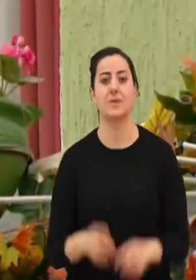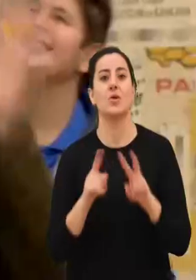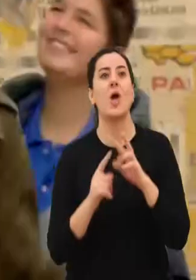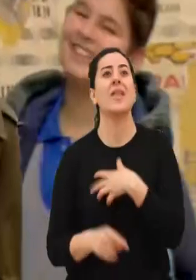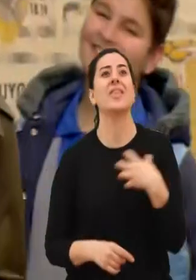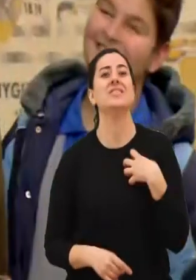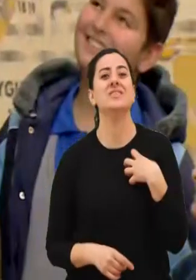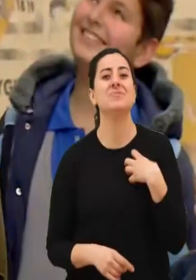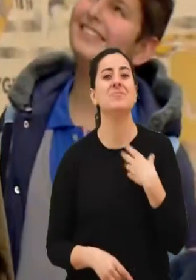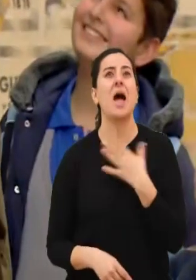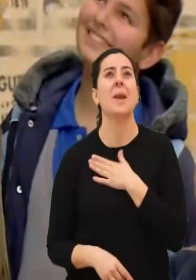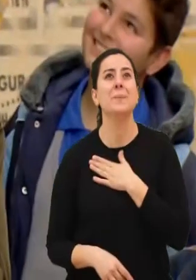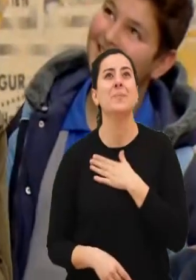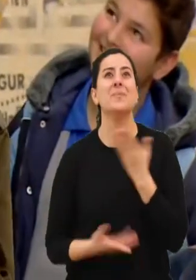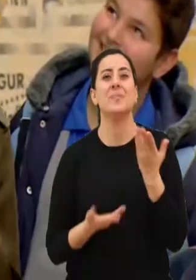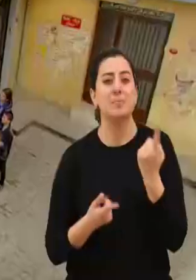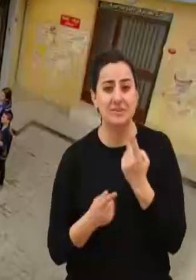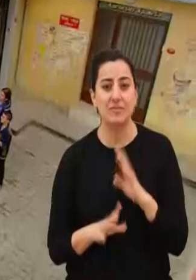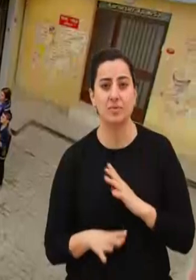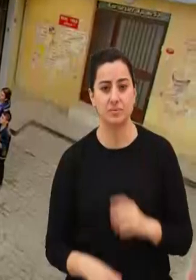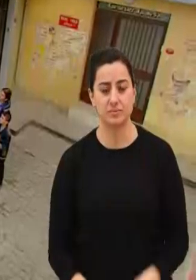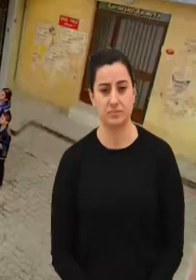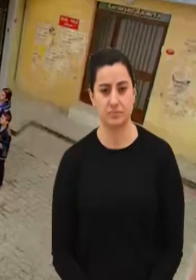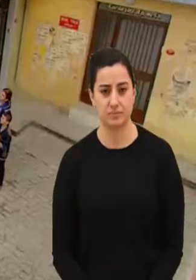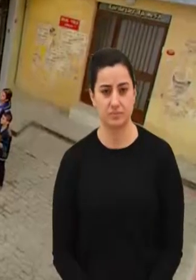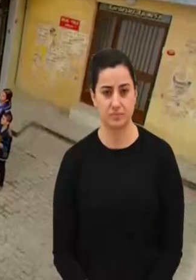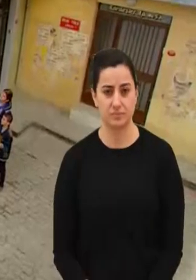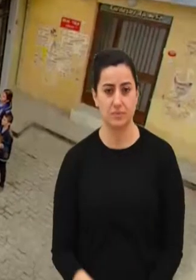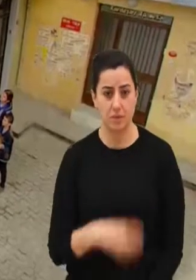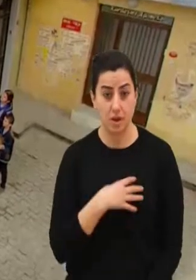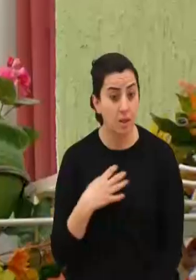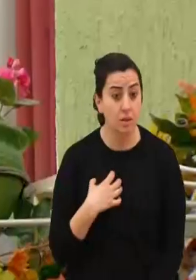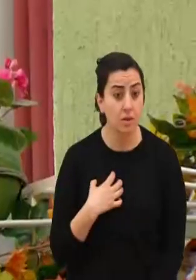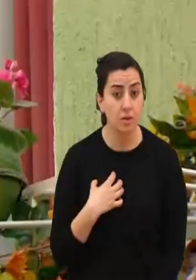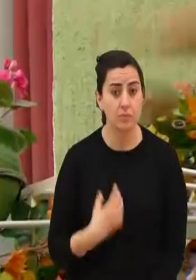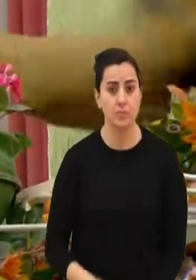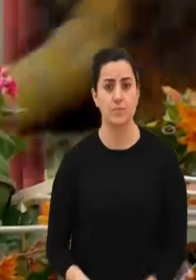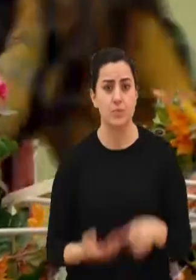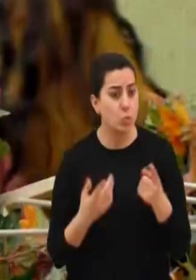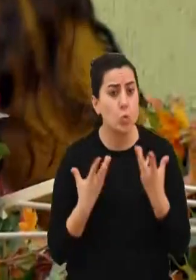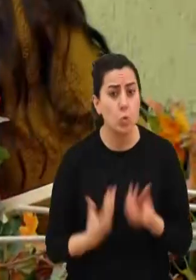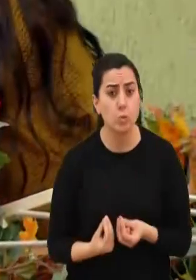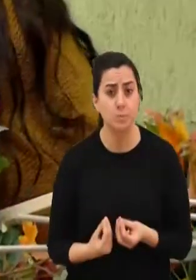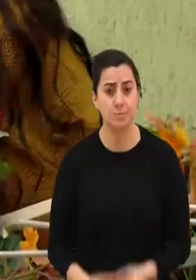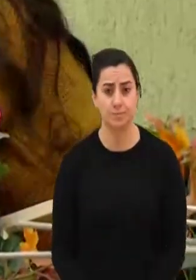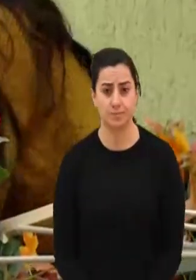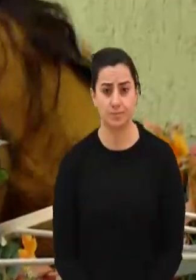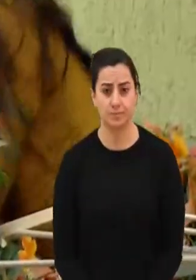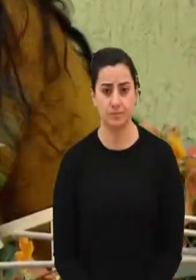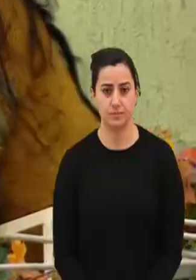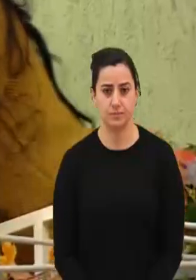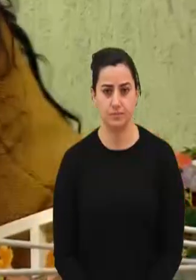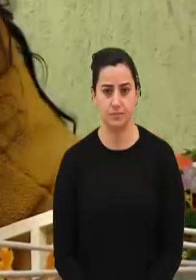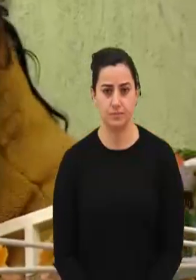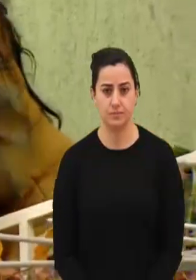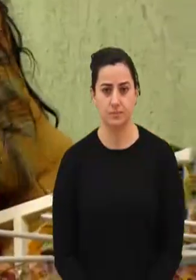Nurten anneciğim. Aman Nurten hanımcığım bir şey oldu mu? Ay gözüm. Anne. Ne oldu? Ya. Ne